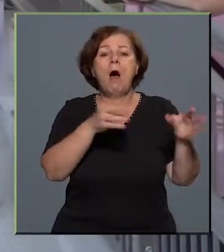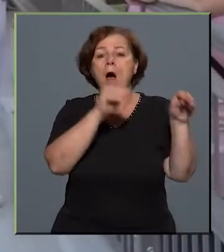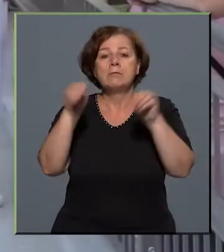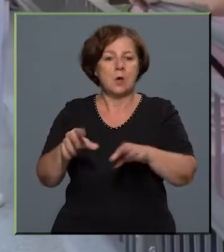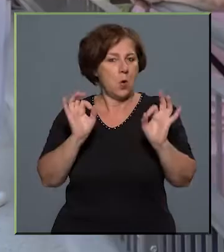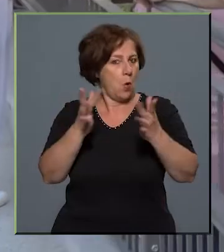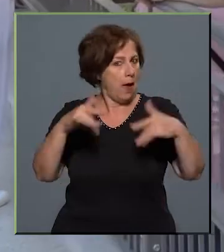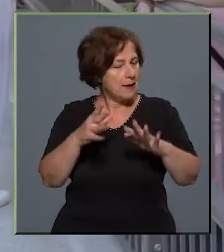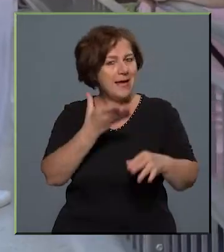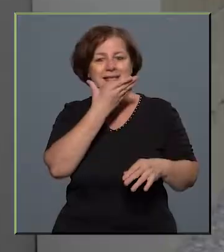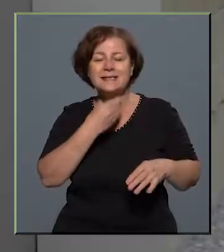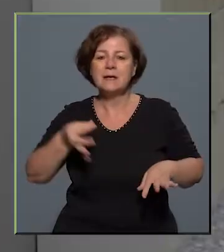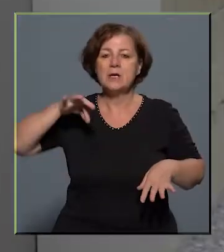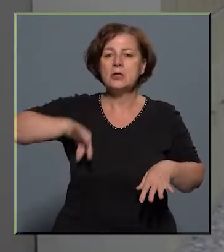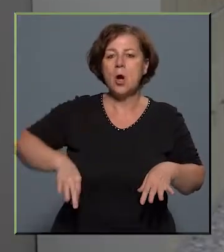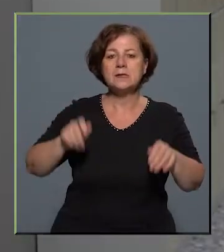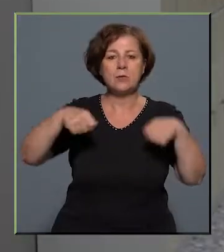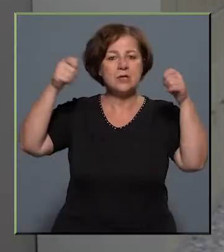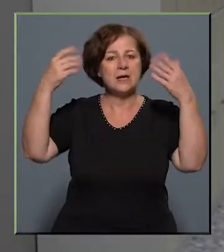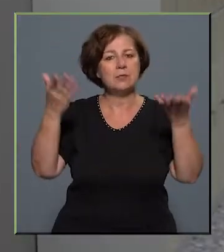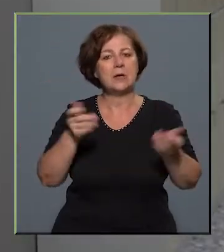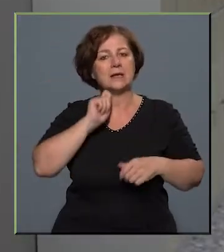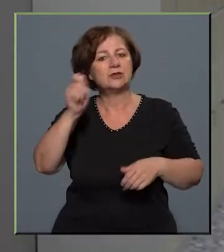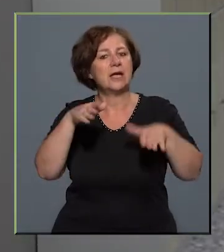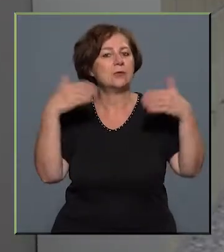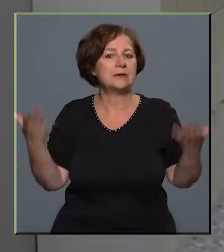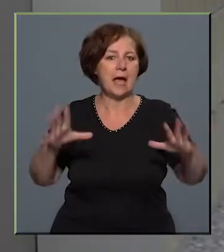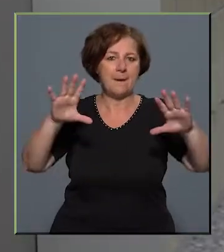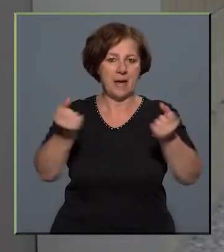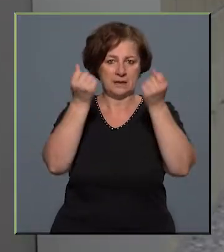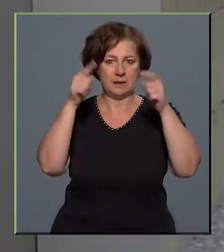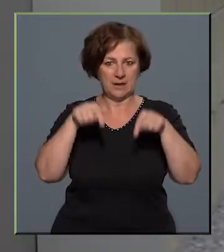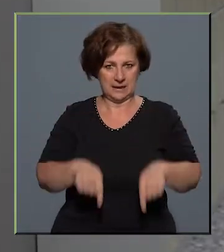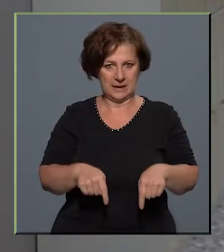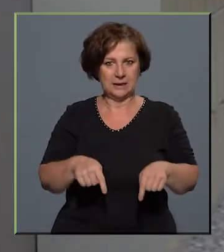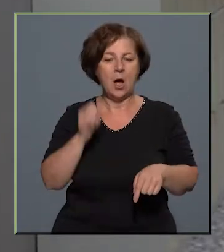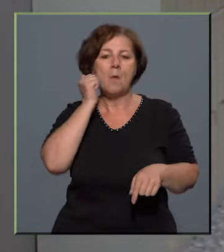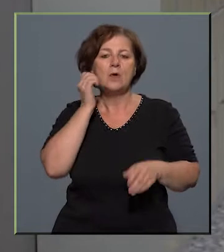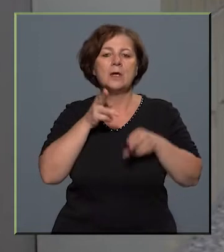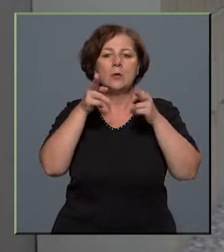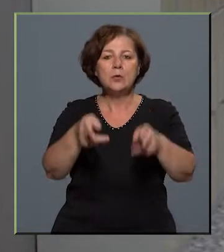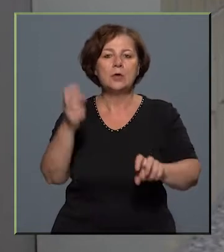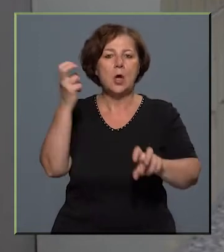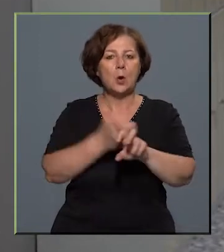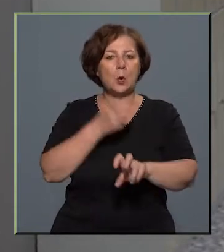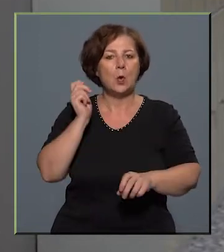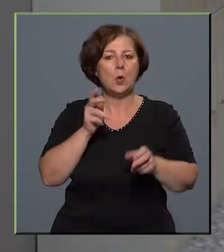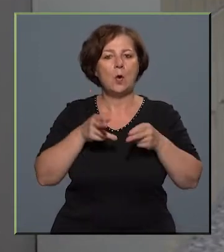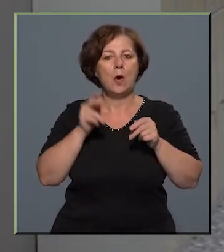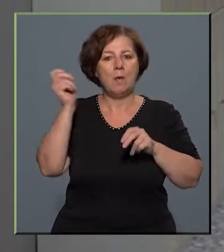kerültek-e, szép és hasznos épületet sikerült-e megteremteni itt a Mondoni úton, a Kőbányai úton